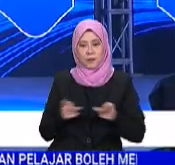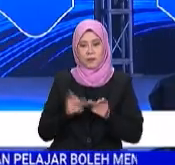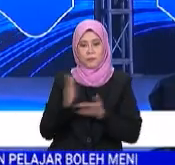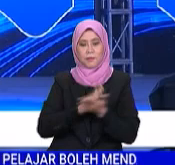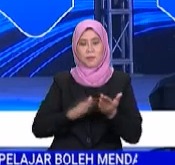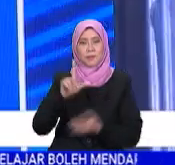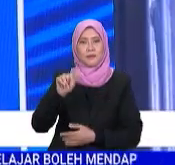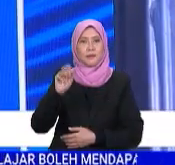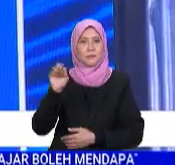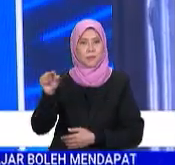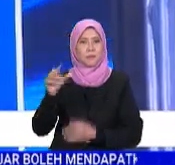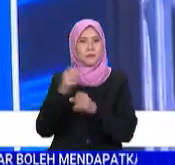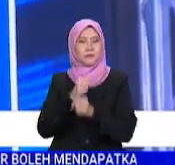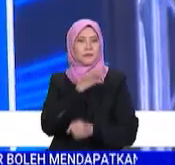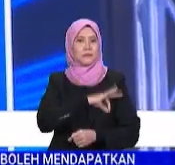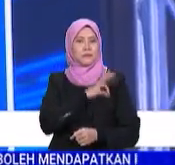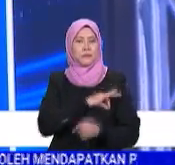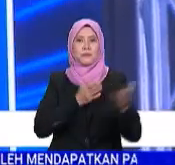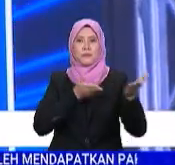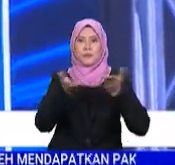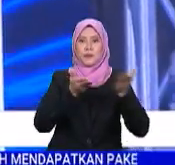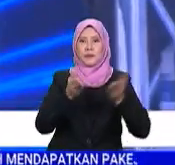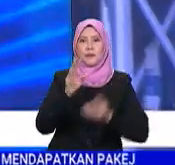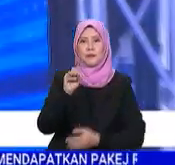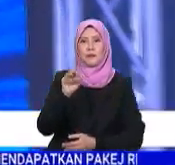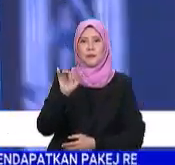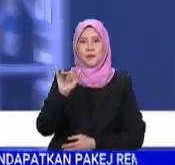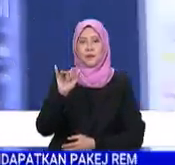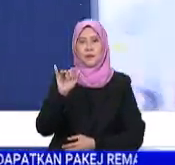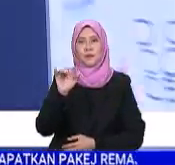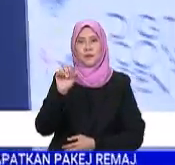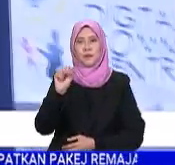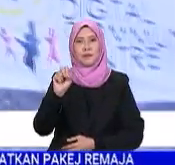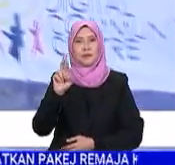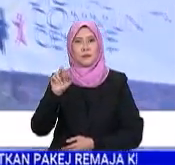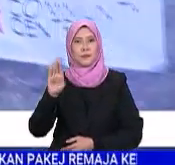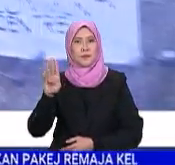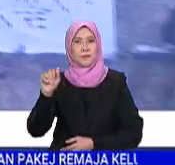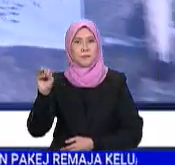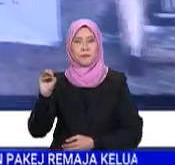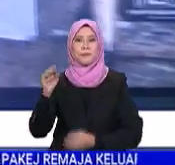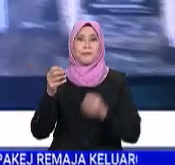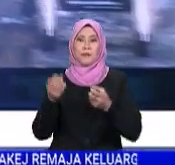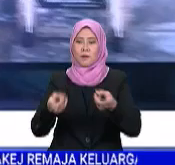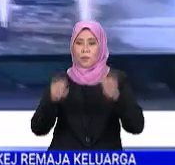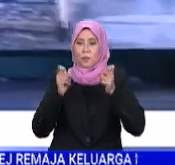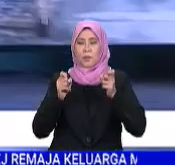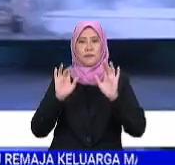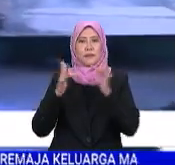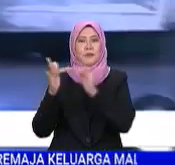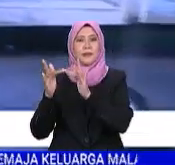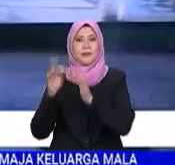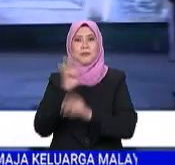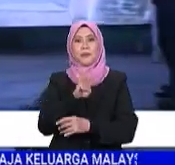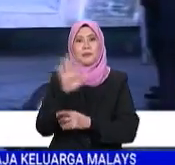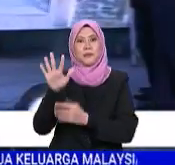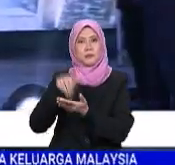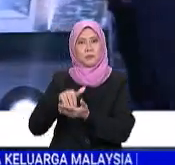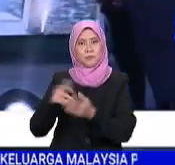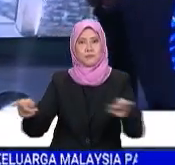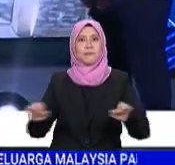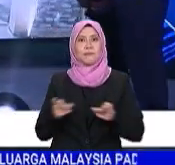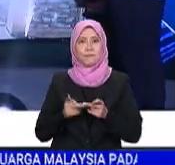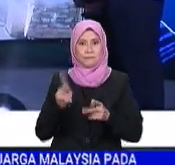di bagian Limbang telah memanfaatkan himatan Maesa bien yang memiliki kelajuan internet kepada lebih a45000 penduduk di kawasan